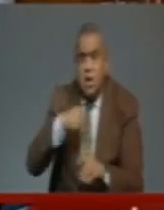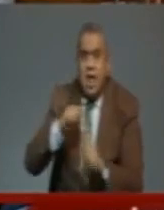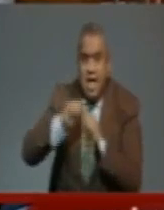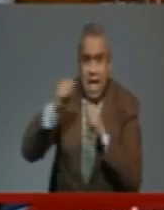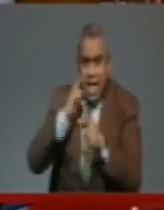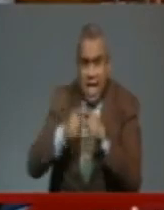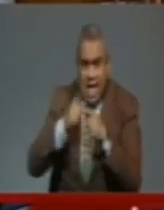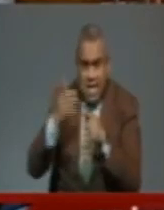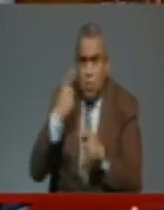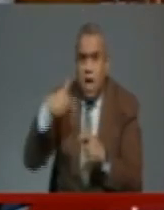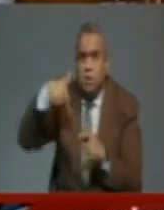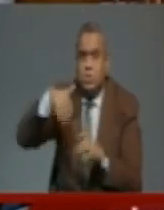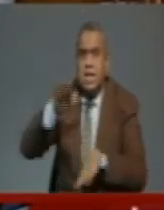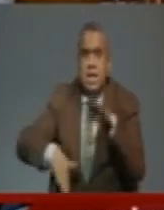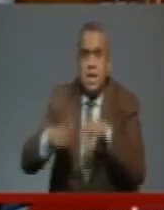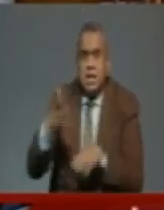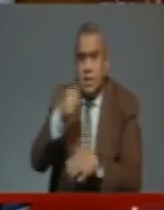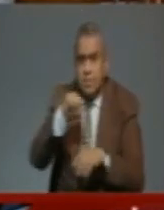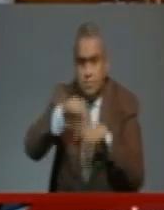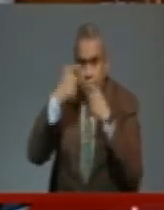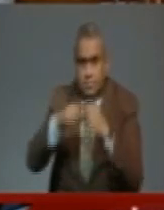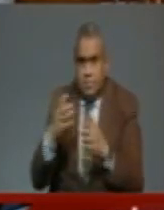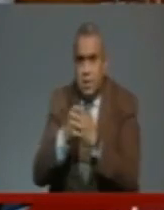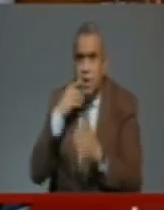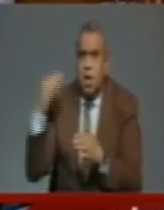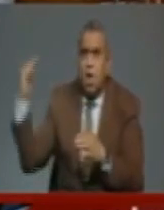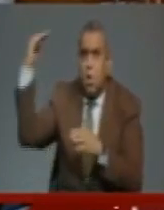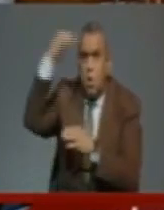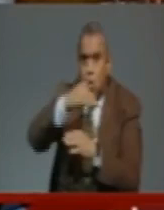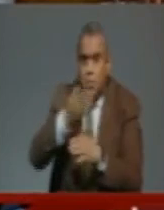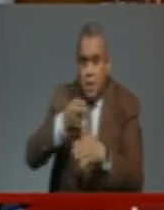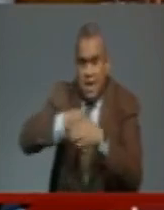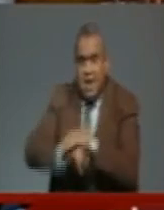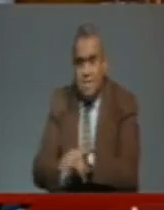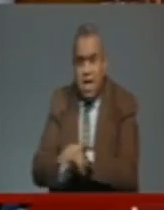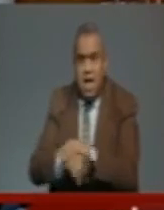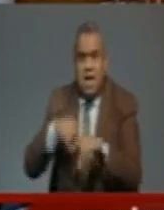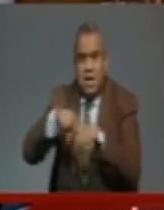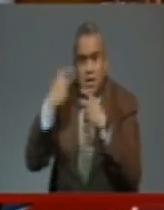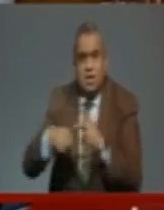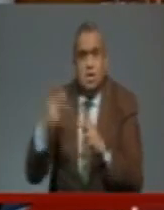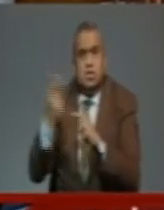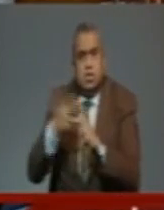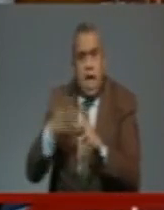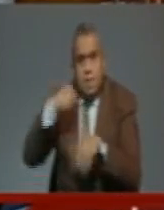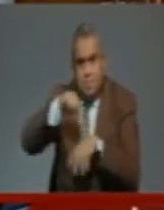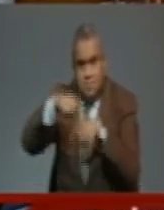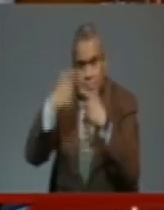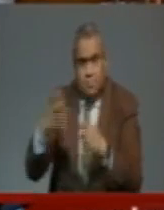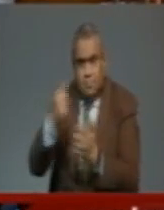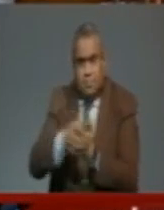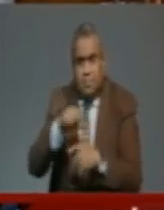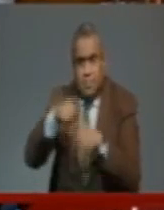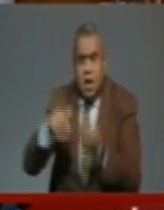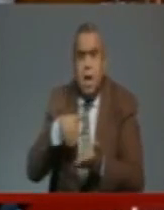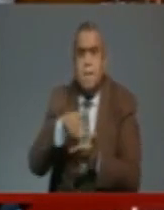في 16 عمل صناعي ما بين كوبري ونفق، في 6 محطات ركاب وبضائع. هو فندم طبعا بضائع بالدرجه الاولى،